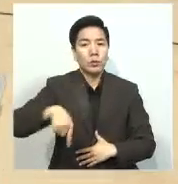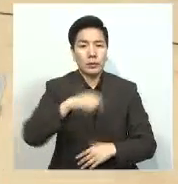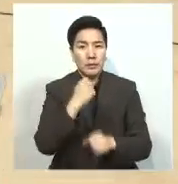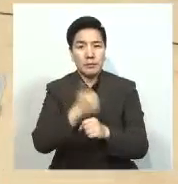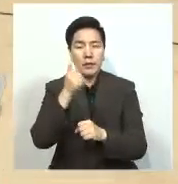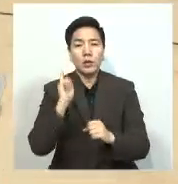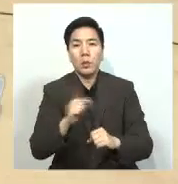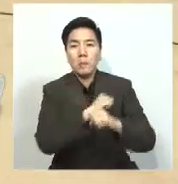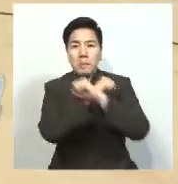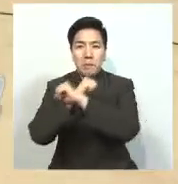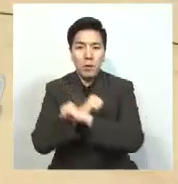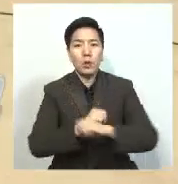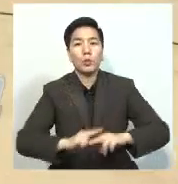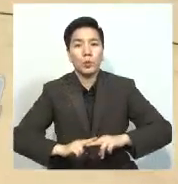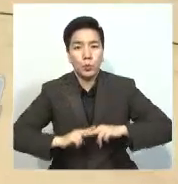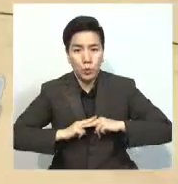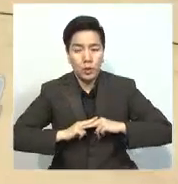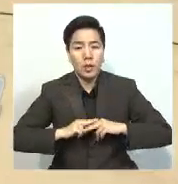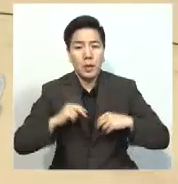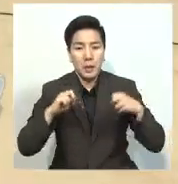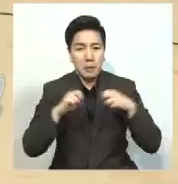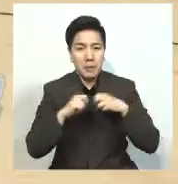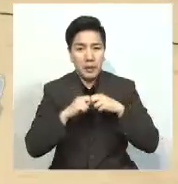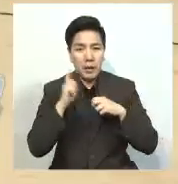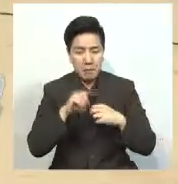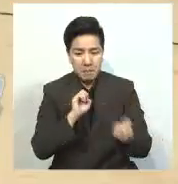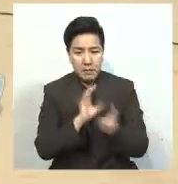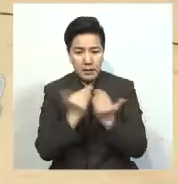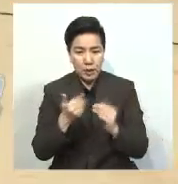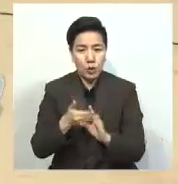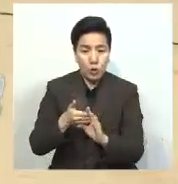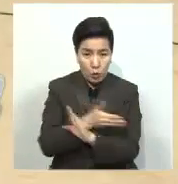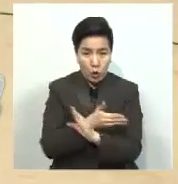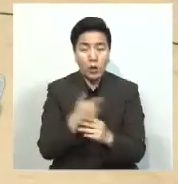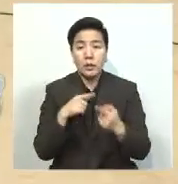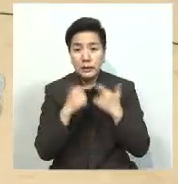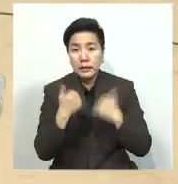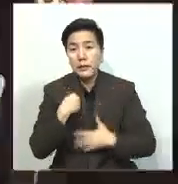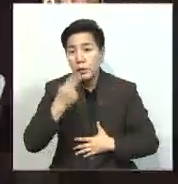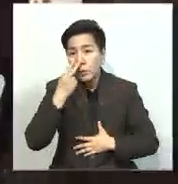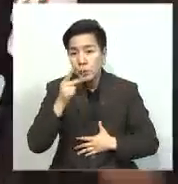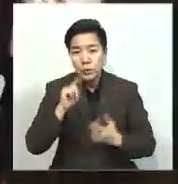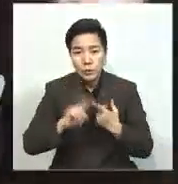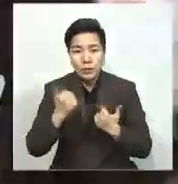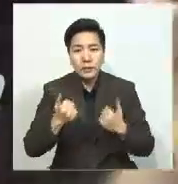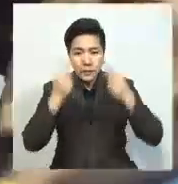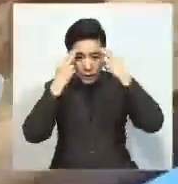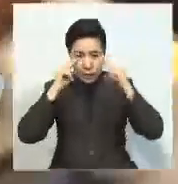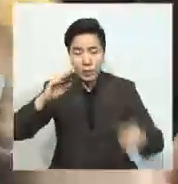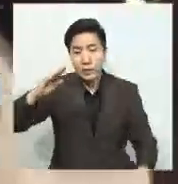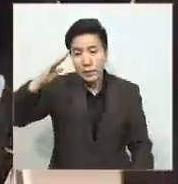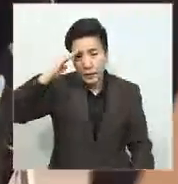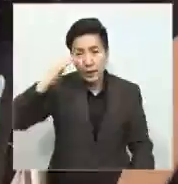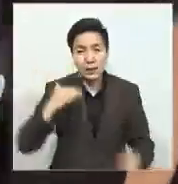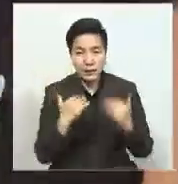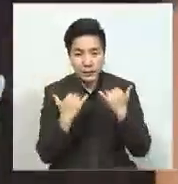ได้ก็คือการป้องกันด้วยตนเองนะคะก่อนที่ปัญหาทุกอย่างนั้นจะเกิดขึ้นค่ะแต่ก่อนอื่นค่ะไปดูกันก่อนนะคะซึ่งพลเอกประยุทธ์จันทร์โอชาน